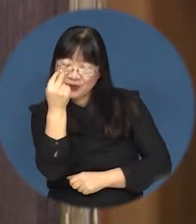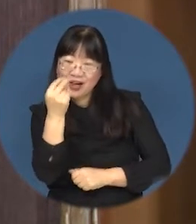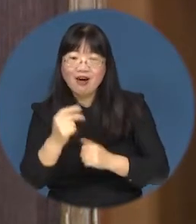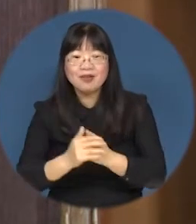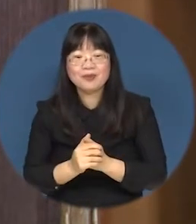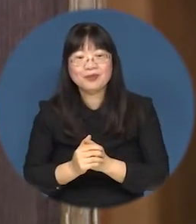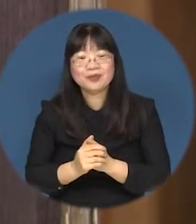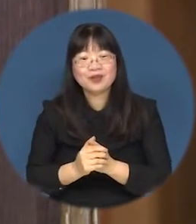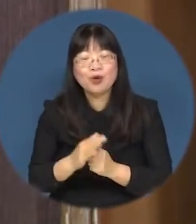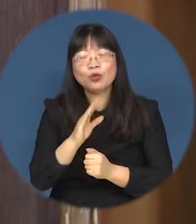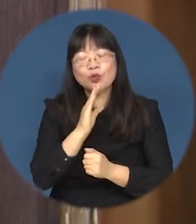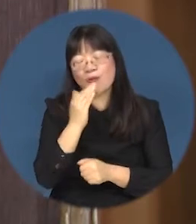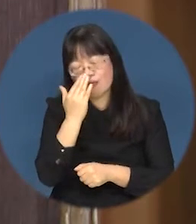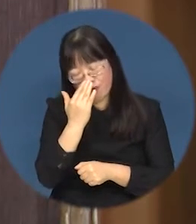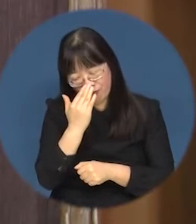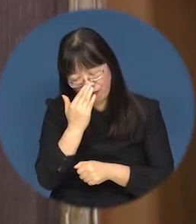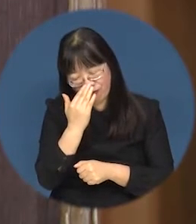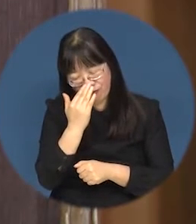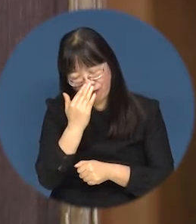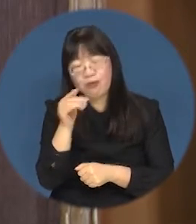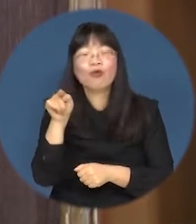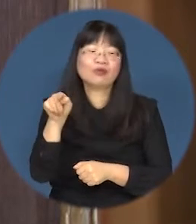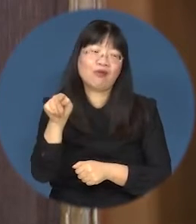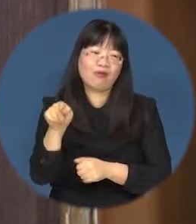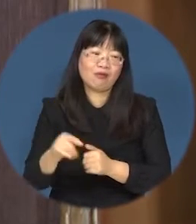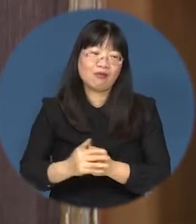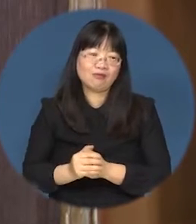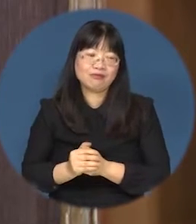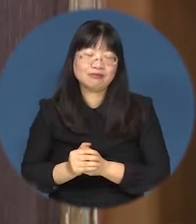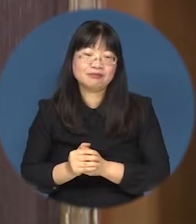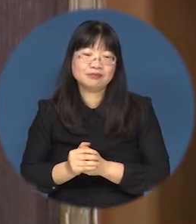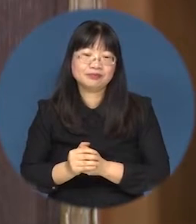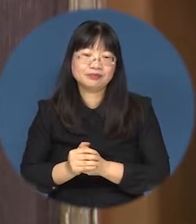있는데. 그렇게 눈이 선할 수가 없어요. 아주 선합니다.